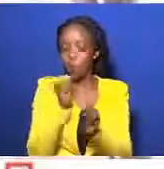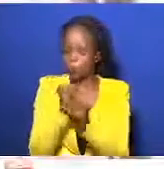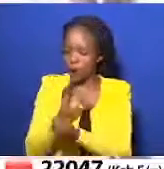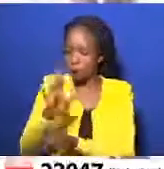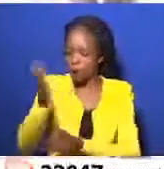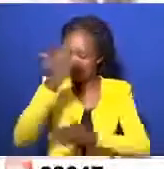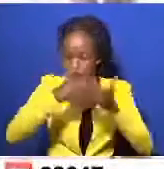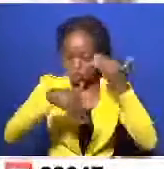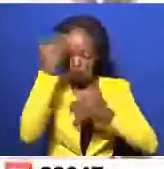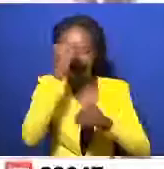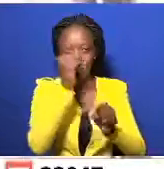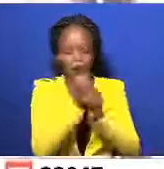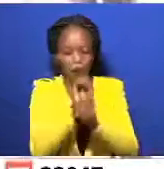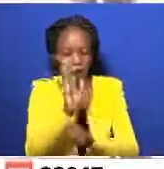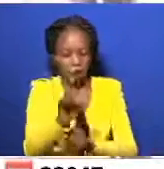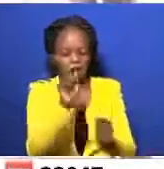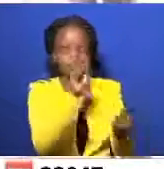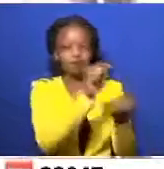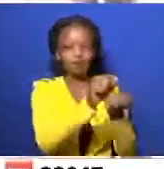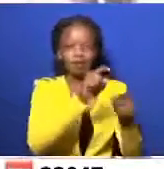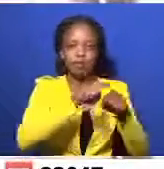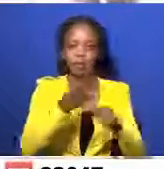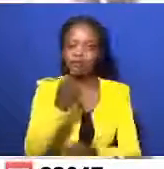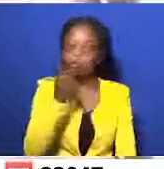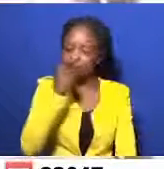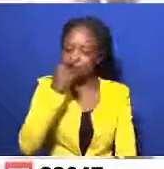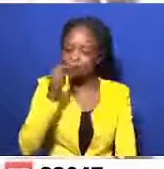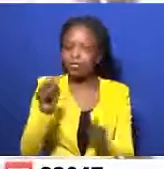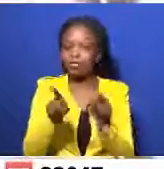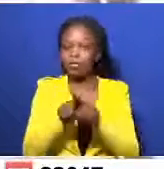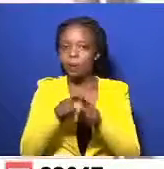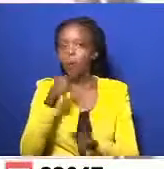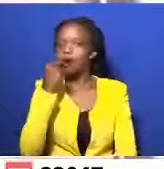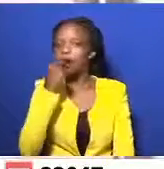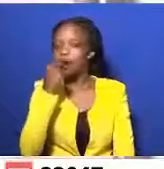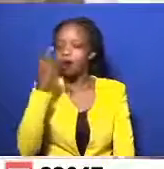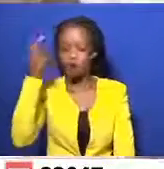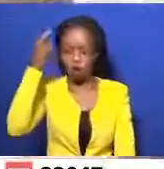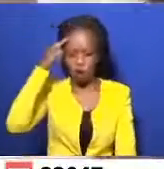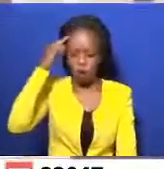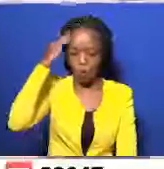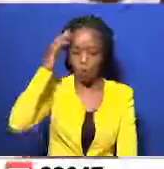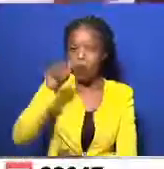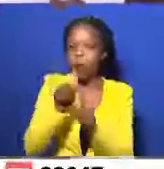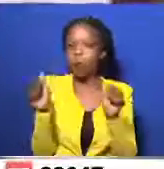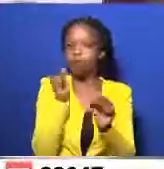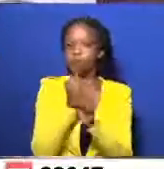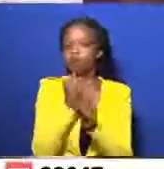professional ya kupima mtu. Kwa hivyo akikuwekea ile kitu kwa mafua na kwa mdomo, anajua ni nini anafanya.